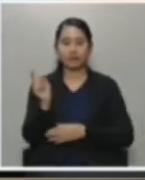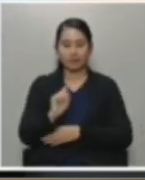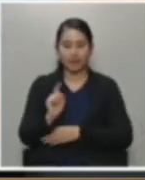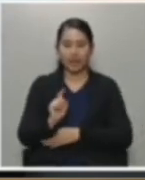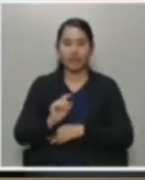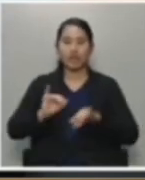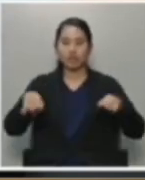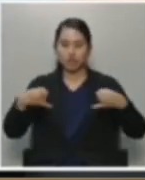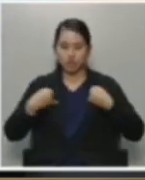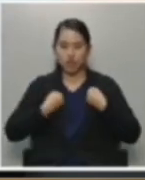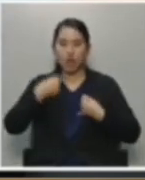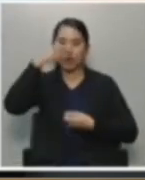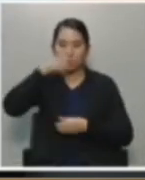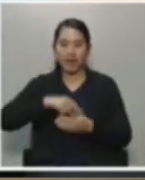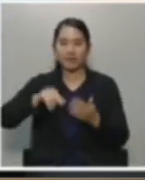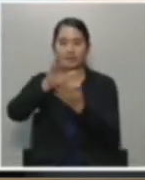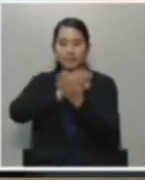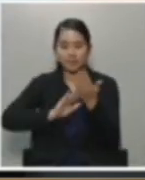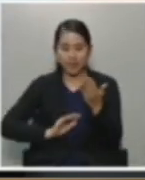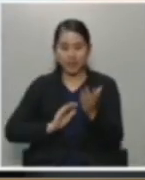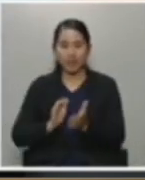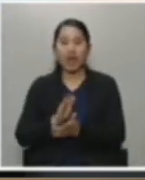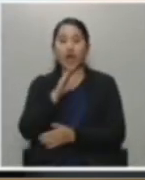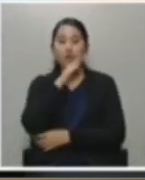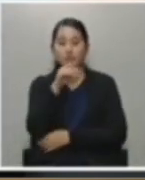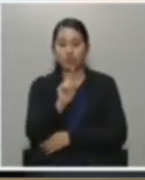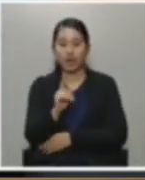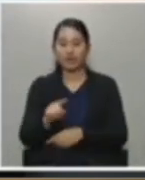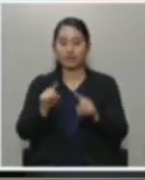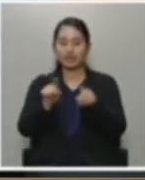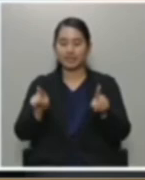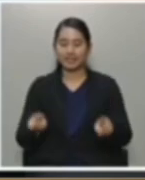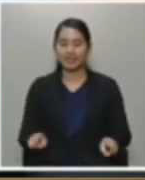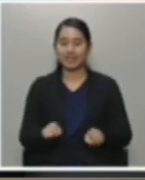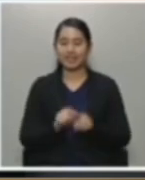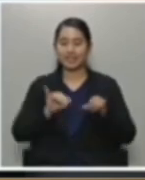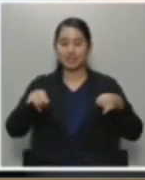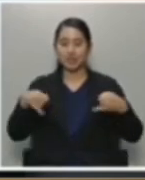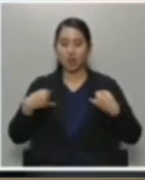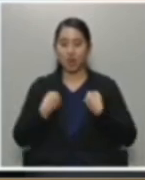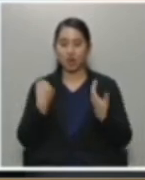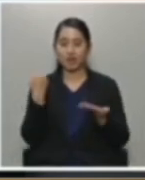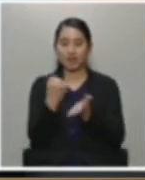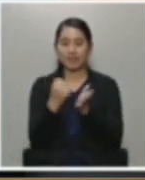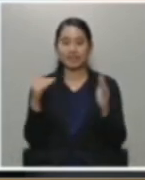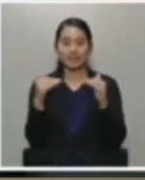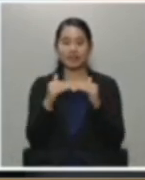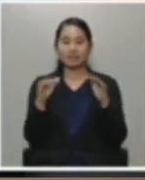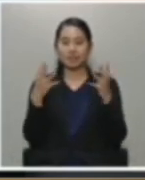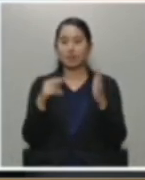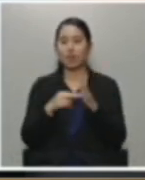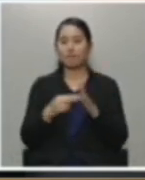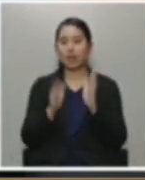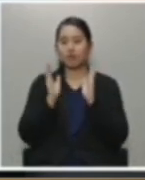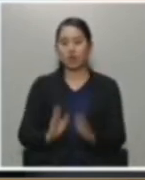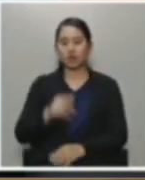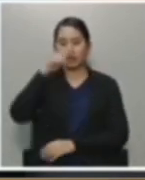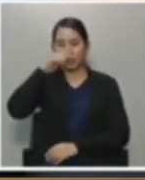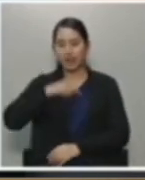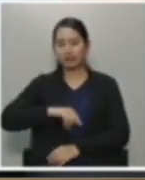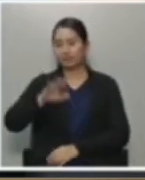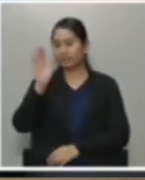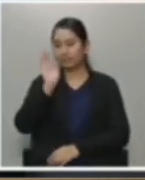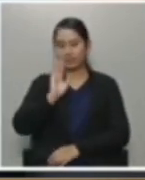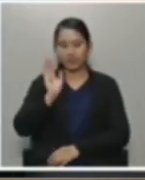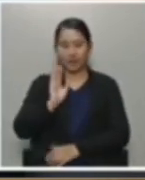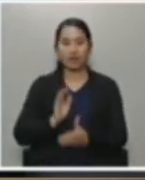าของประเทศด้วยถ้าเขาหากไม่มีกรรมสิทธิ์ในที่ดินจะบอกว่าเขาเป็นคนไทยได้อย่างไรเพราะฉะนั้นสิ่ง